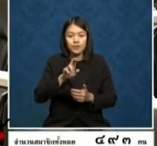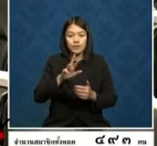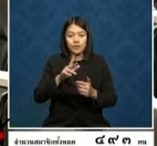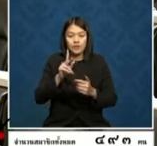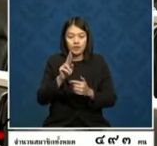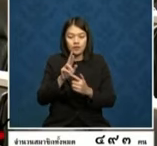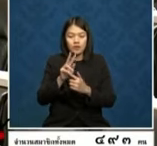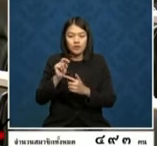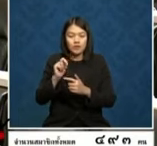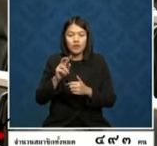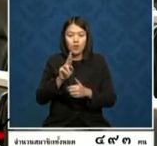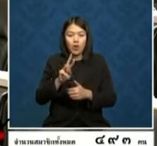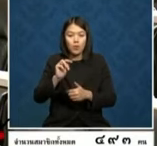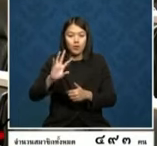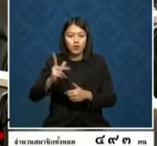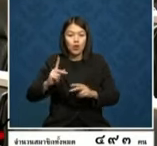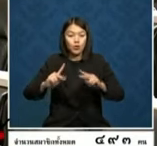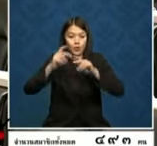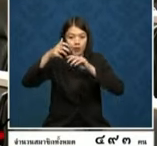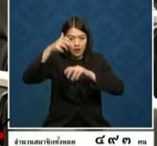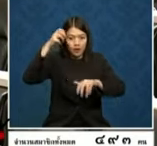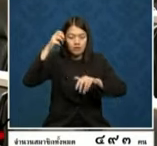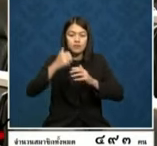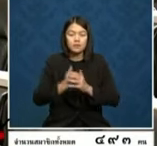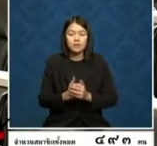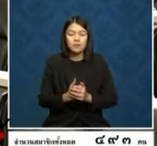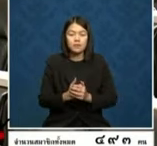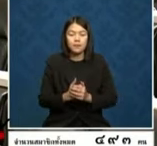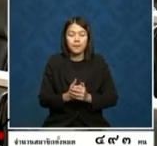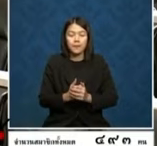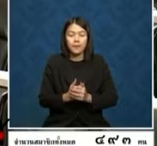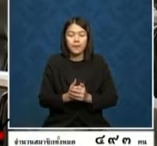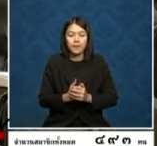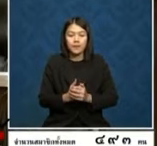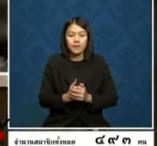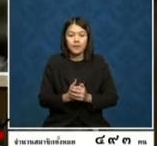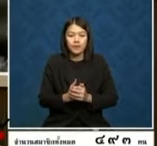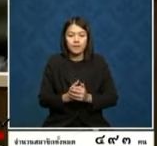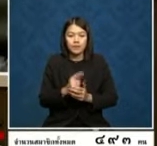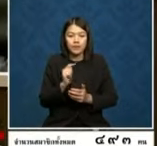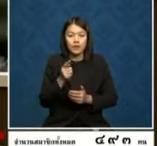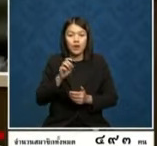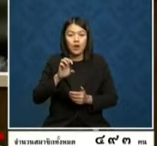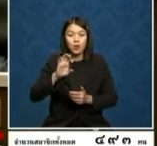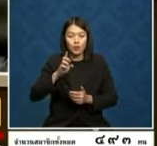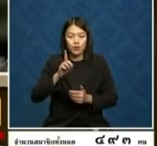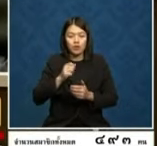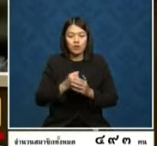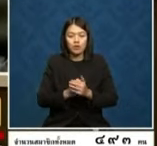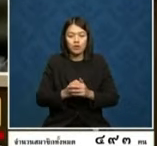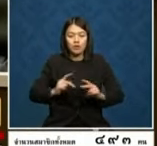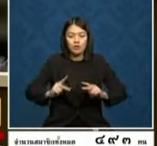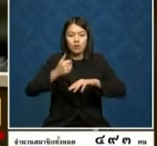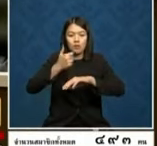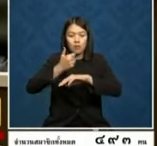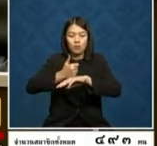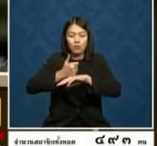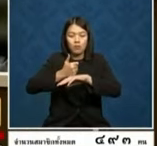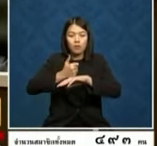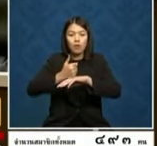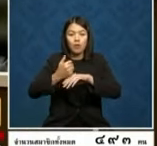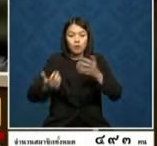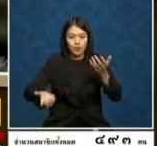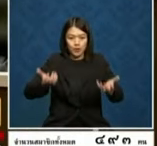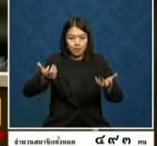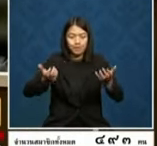รัฐมนตรีช่วยว่าการกระทรวงมหาดไทยพันตำรวจเอกทวีสอดส่องเป็นรัฐมนตรีว่าการกระทรวง